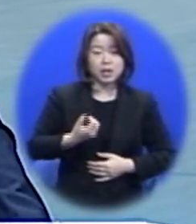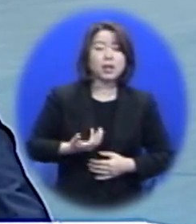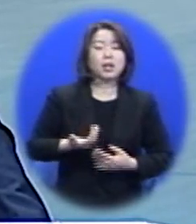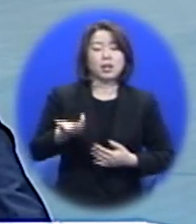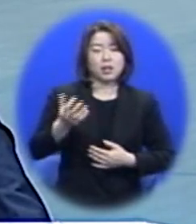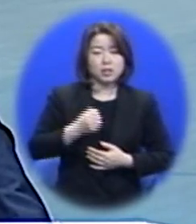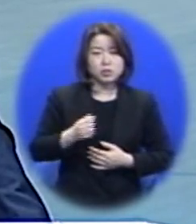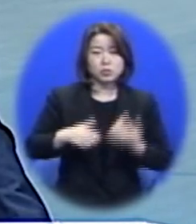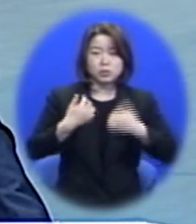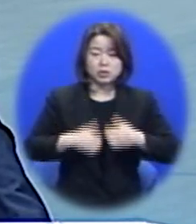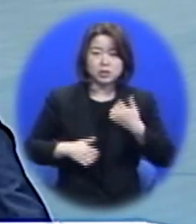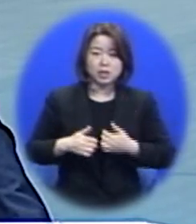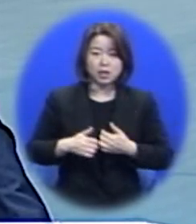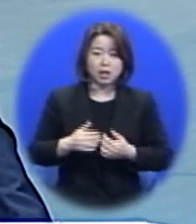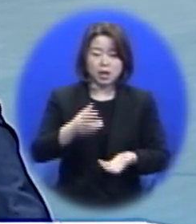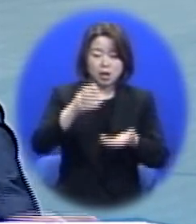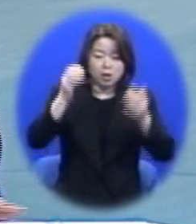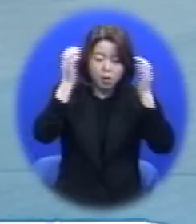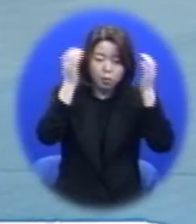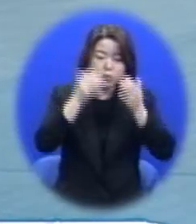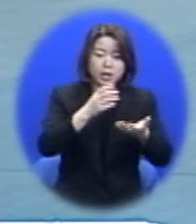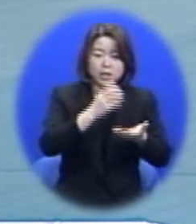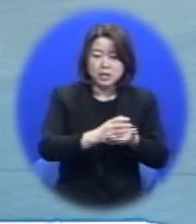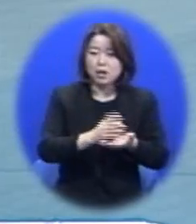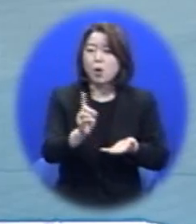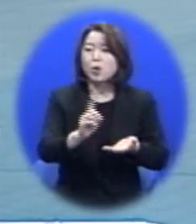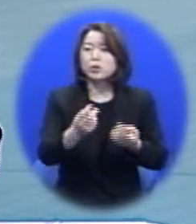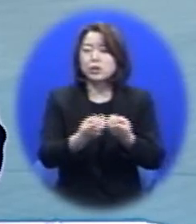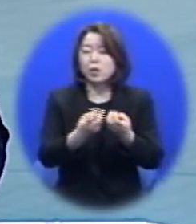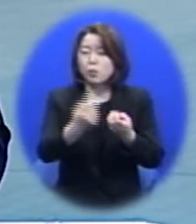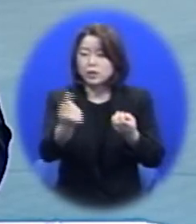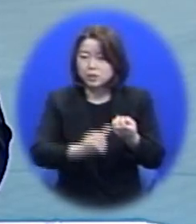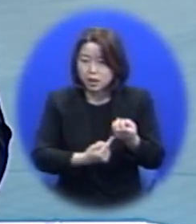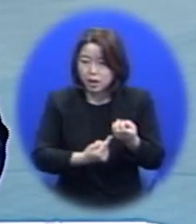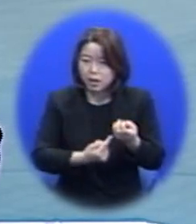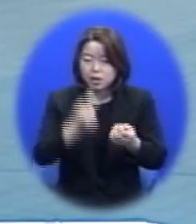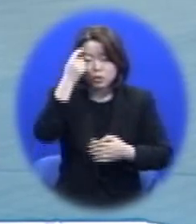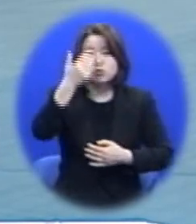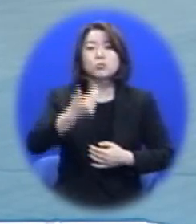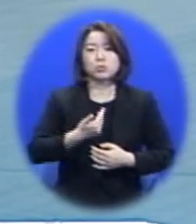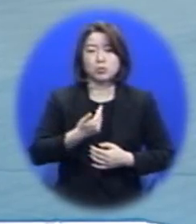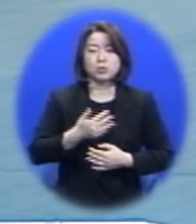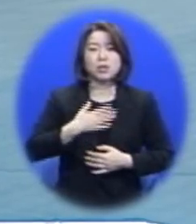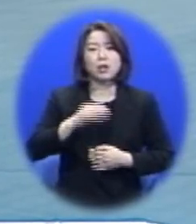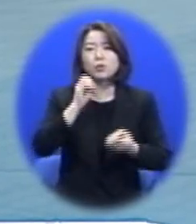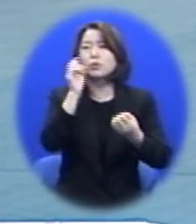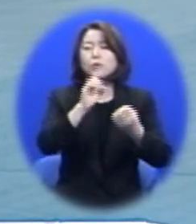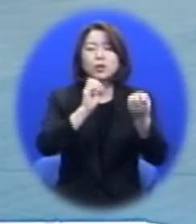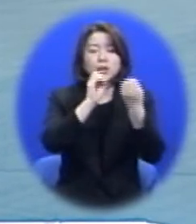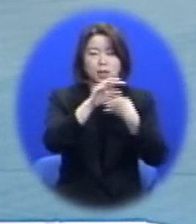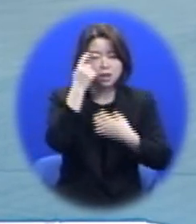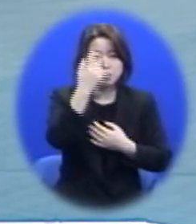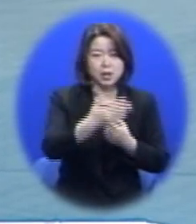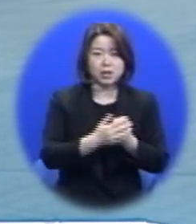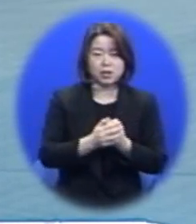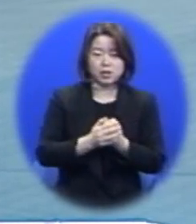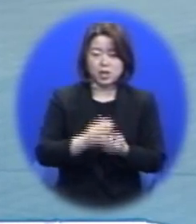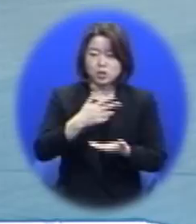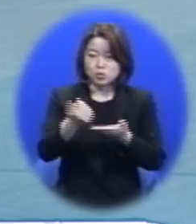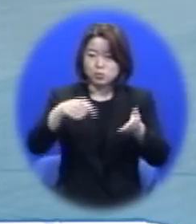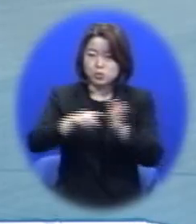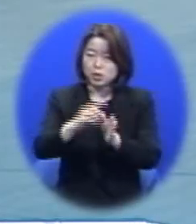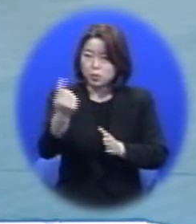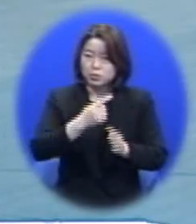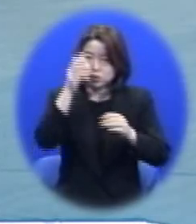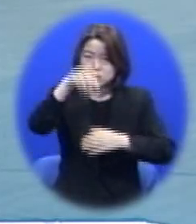자는 어찌하고 왔느냐고 물으시면 나는 무슨 말로 대답하랴? 주님을 위하여 오는 십자가를 내가 이제 피하였다가